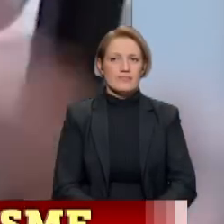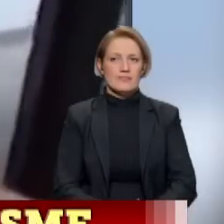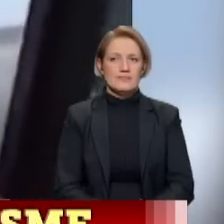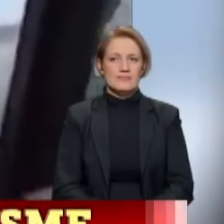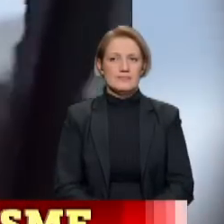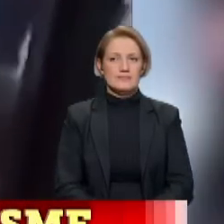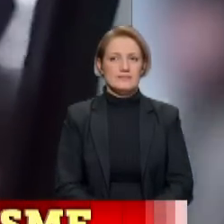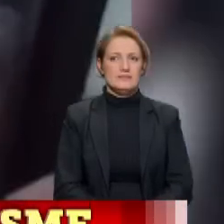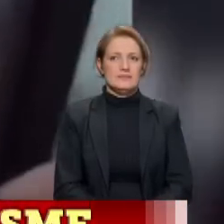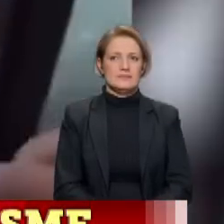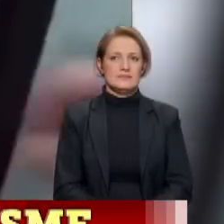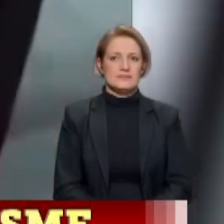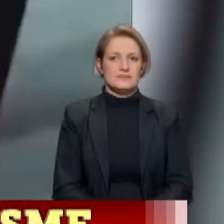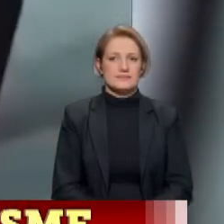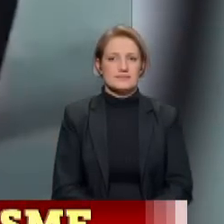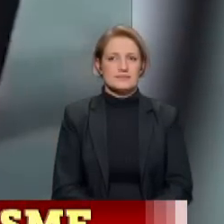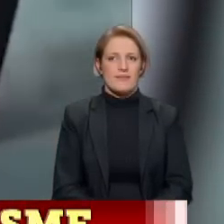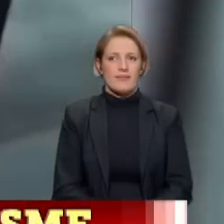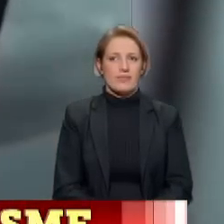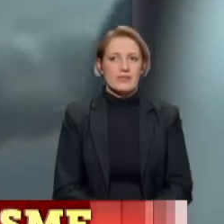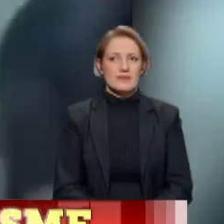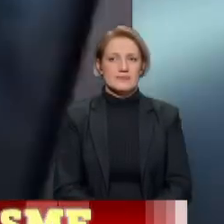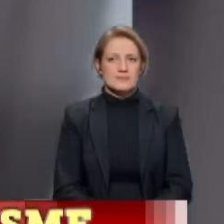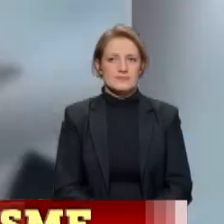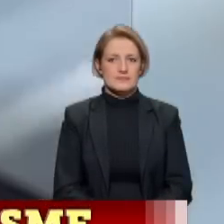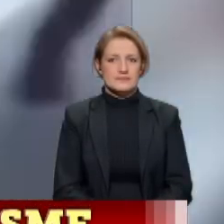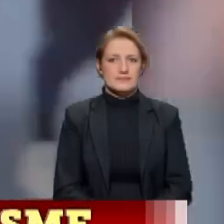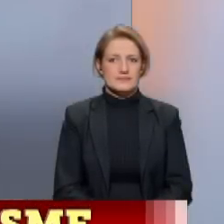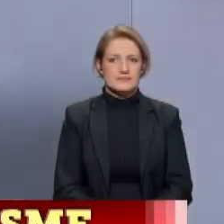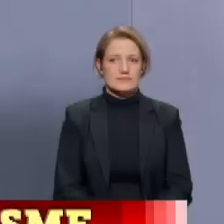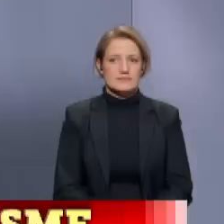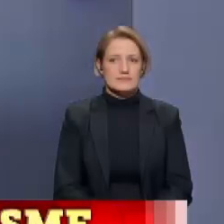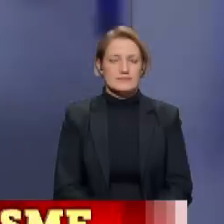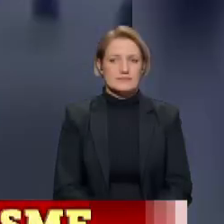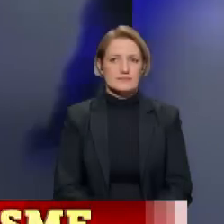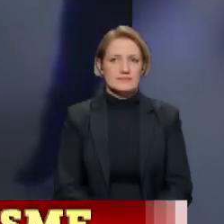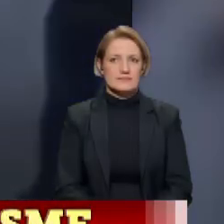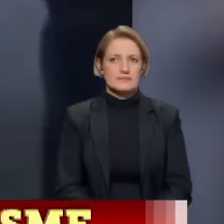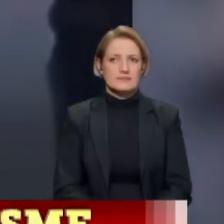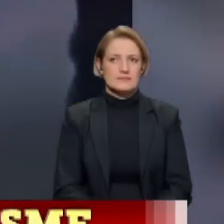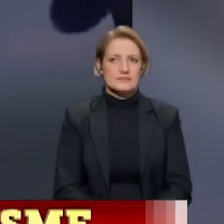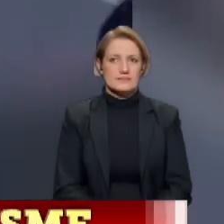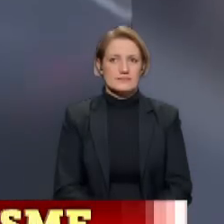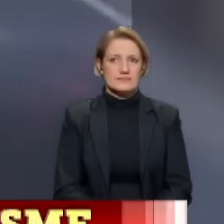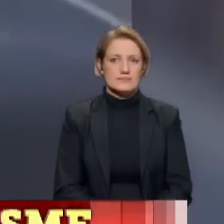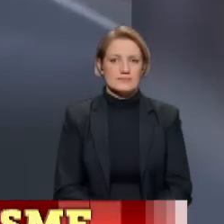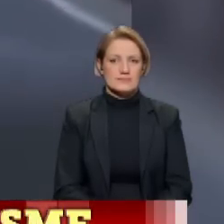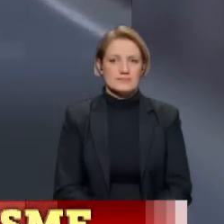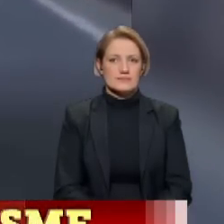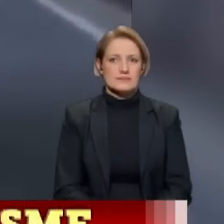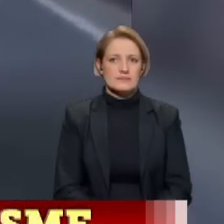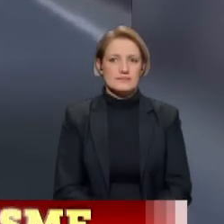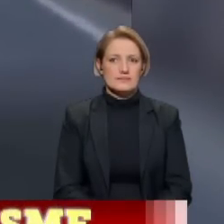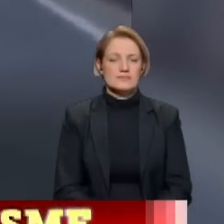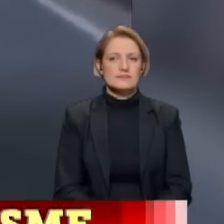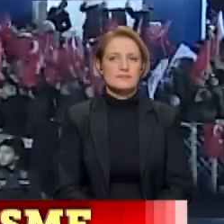güzel olacak. Aynen öyle, beraber sen çalışacağız. Sen oldukça. Tamam, hadi. Hadi abi. Aslanım benim, hadi. Bir tanem size. Sağ ol.